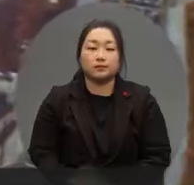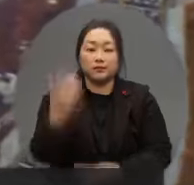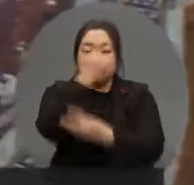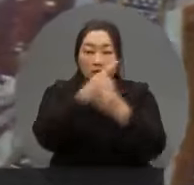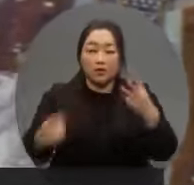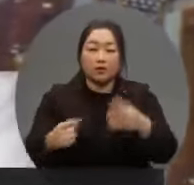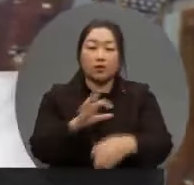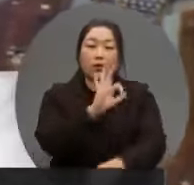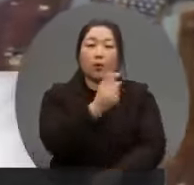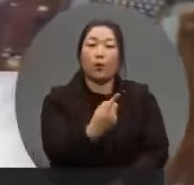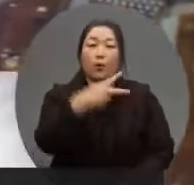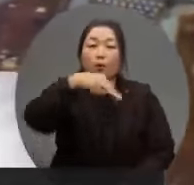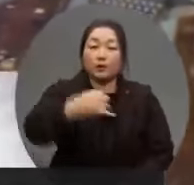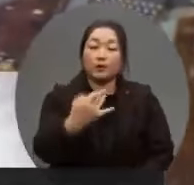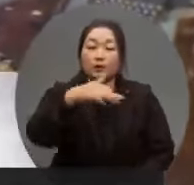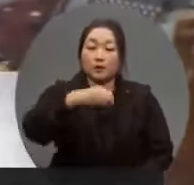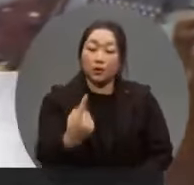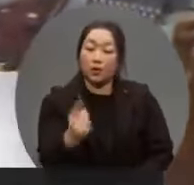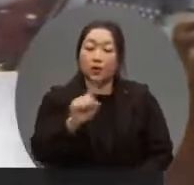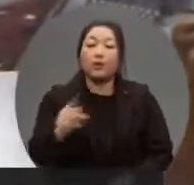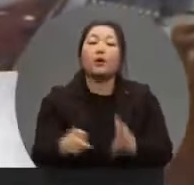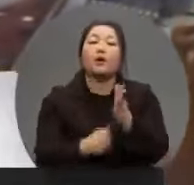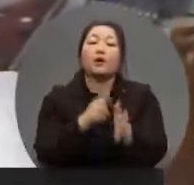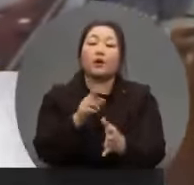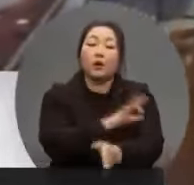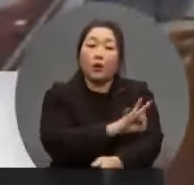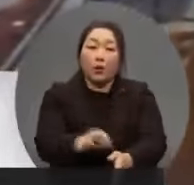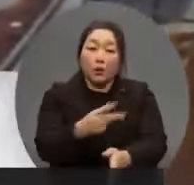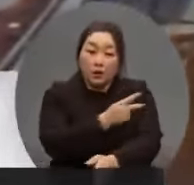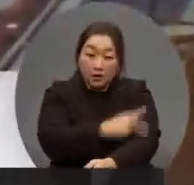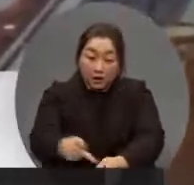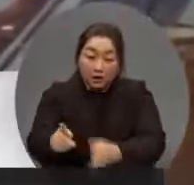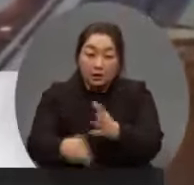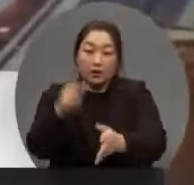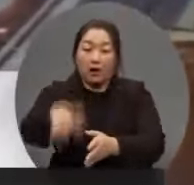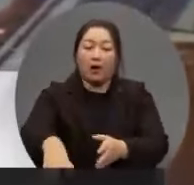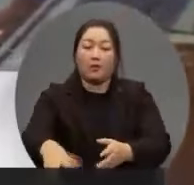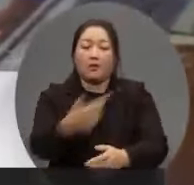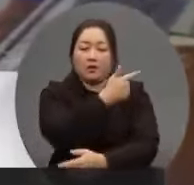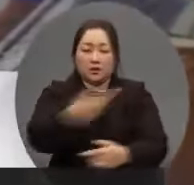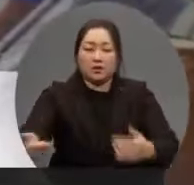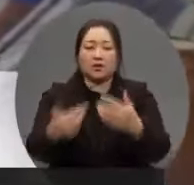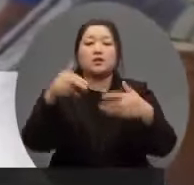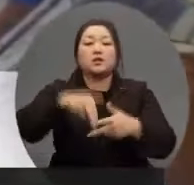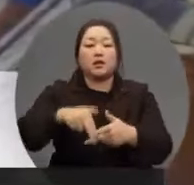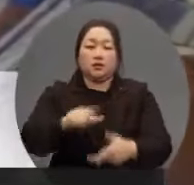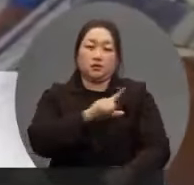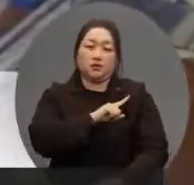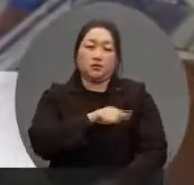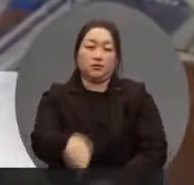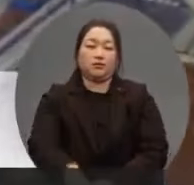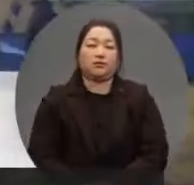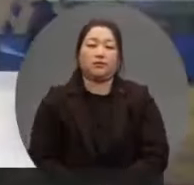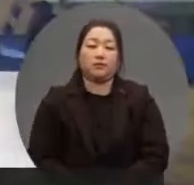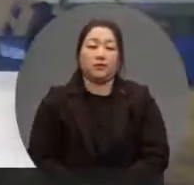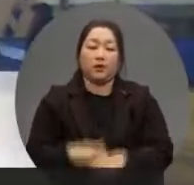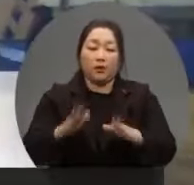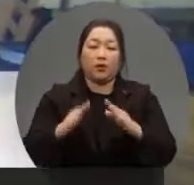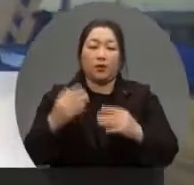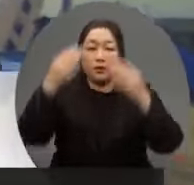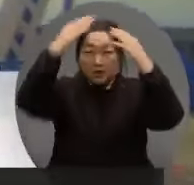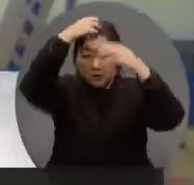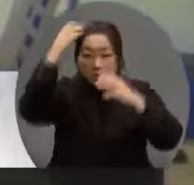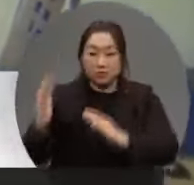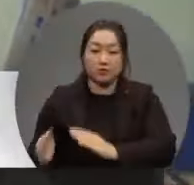청주 오스코, 오송역 앞에 세워지는 충북 최초의 대형 컨벤션 센터의 이름입니다. 오늘 상장식을